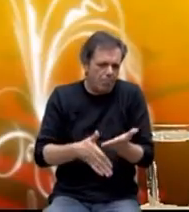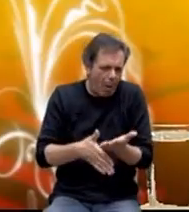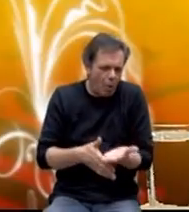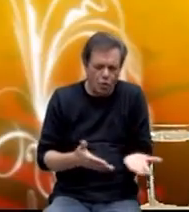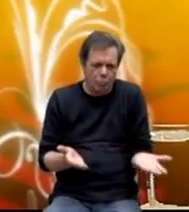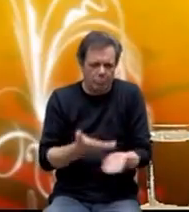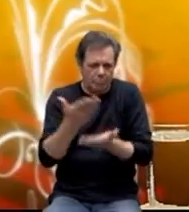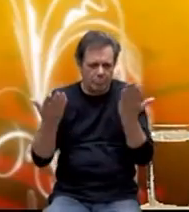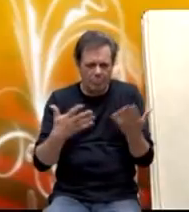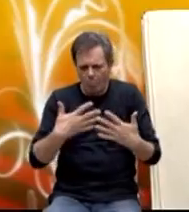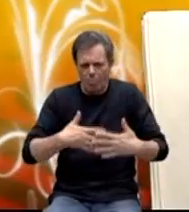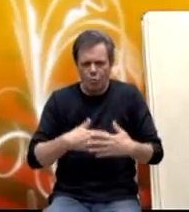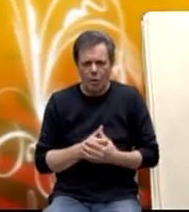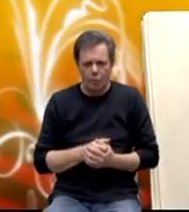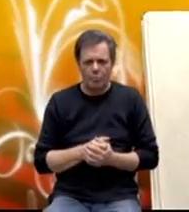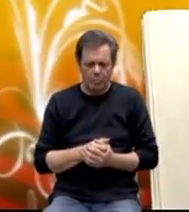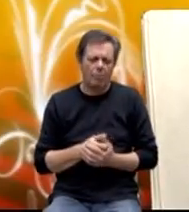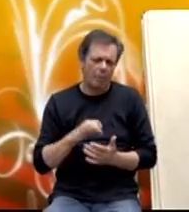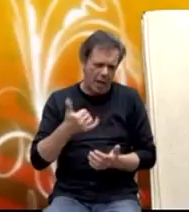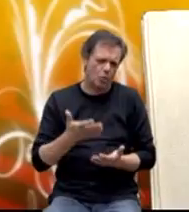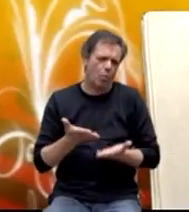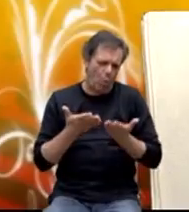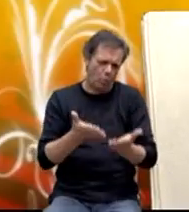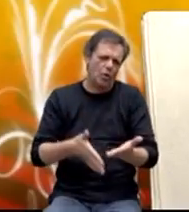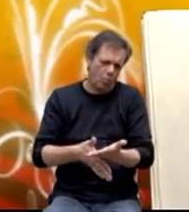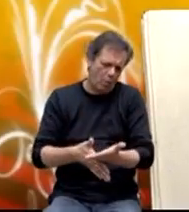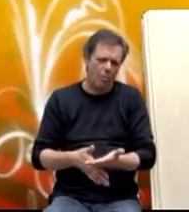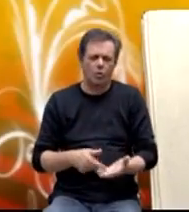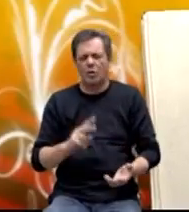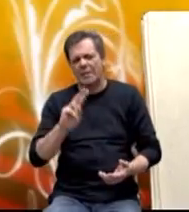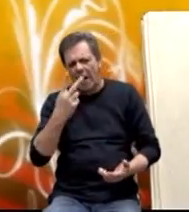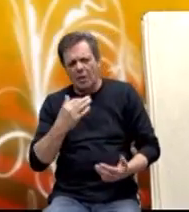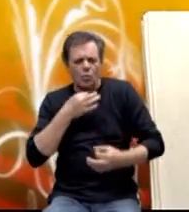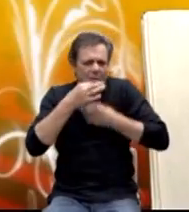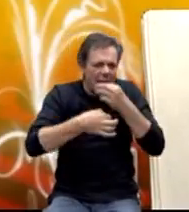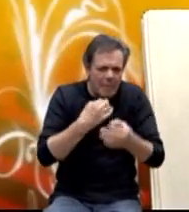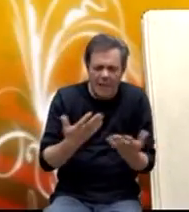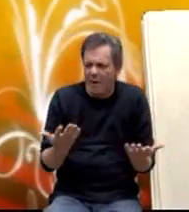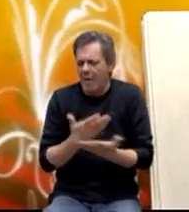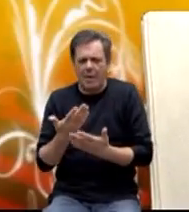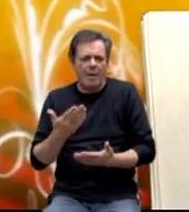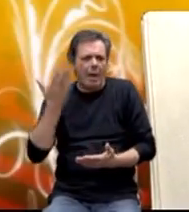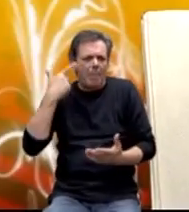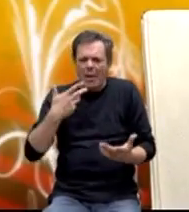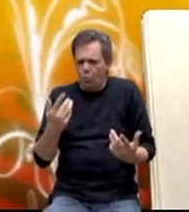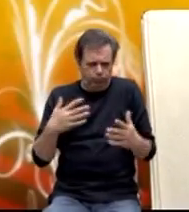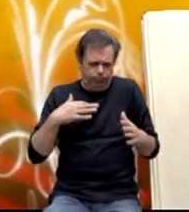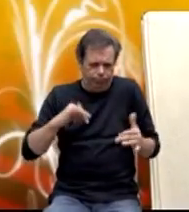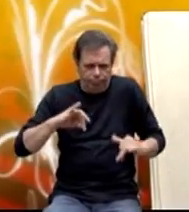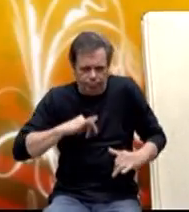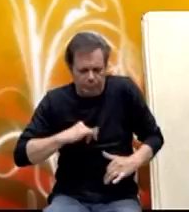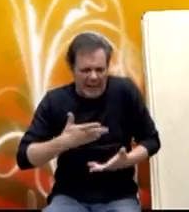koje vrste? Pa dobro, mislim, ponudili su podršku, zvali su, raspitivali se, bili su u toku sa svime, da.